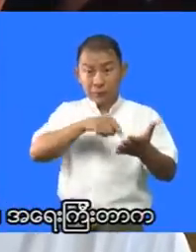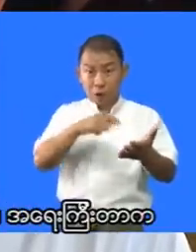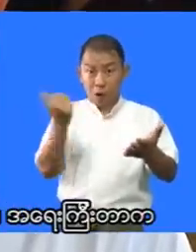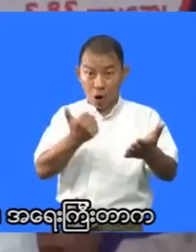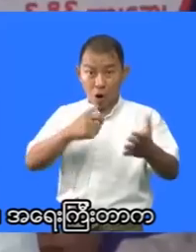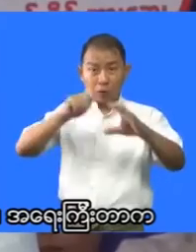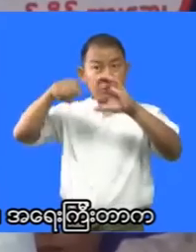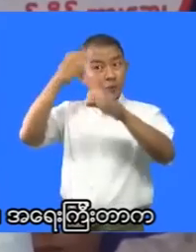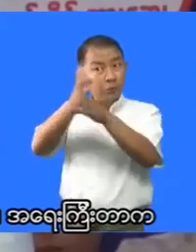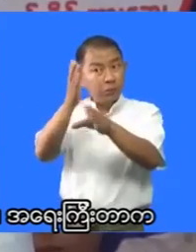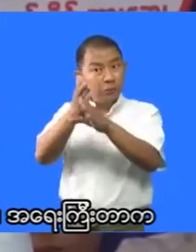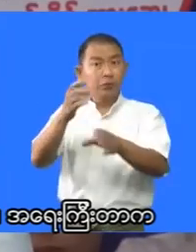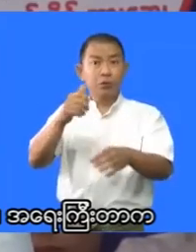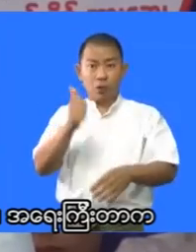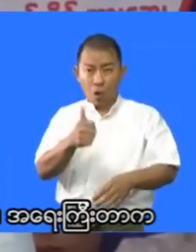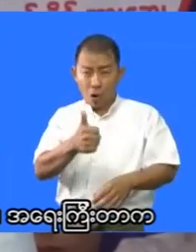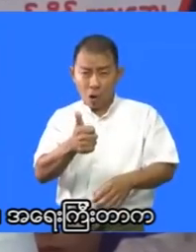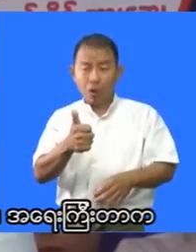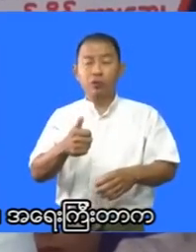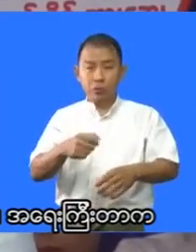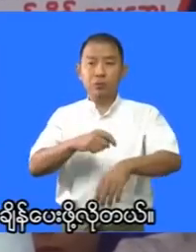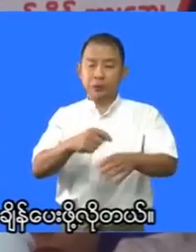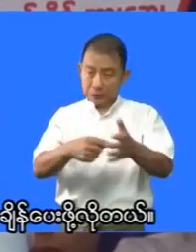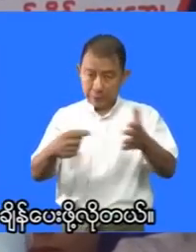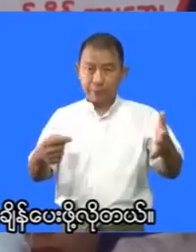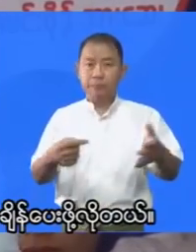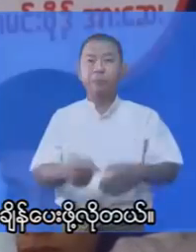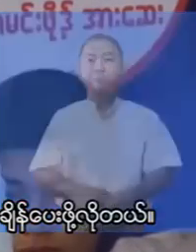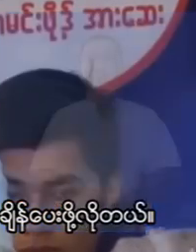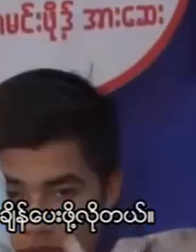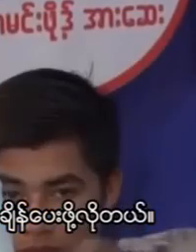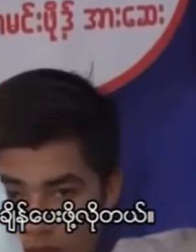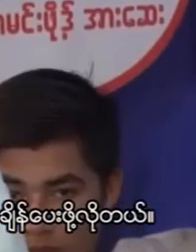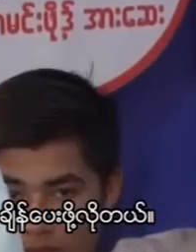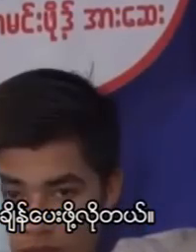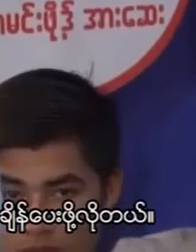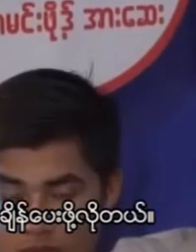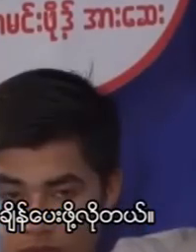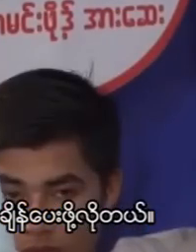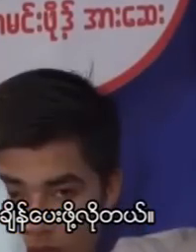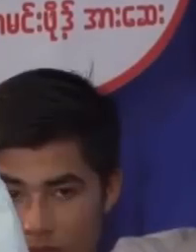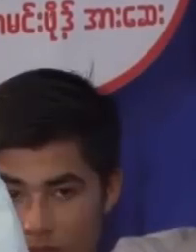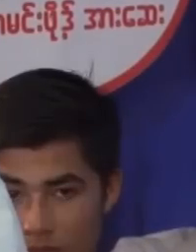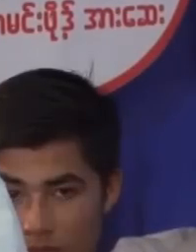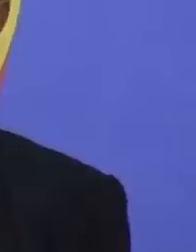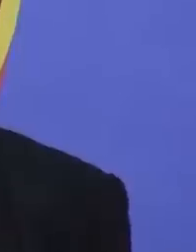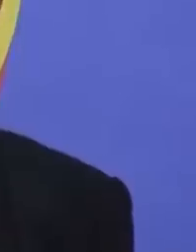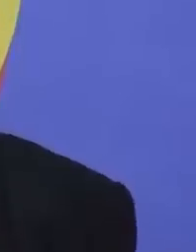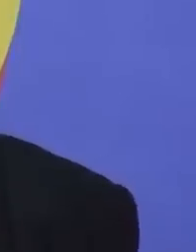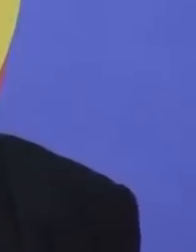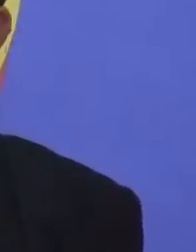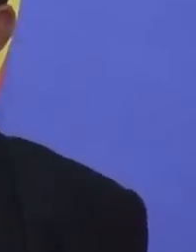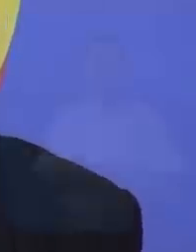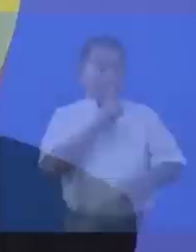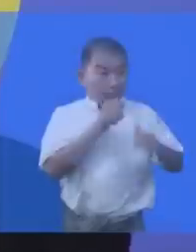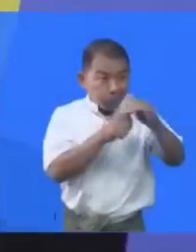ရိုက်နေရပြီးတော့လေပတ်စံရမယ်ဆိုတဲ့အတွေးပဲရှိတာဟုတ်အရေးကြီးဇက်လန်းဇက်အိမ်ခိုင်မှမှုဇန်ညုံးကောင်းမှုဆိုတာအချိန်ပေးဖို့လိုတယ ်အကုန်လုံးကူးချ